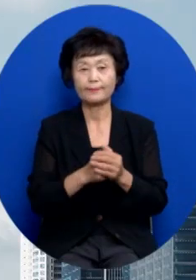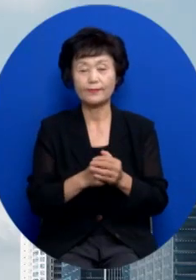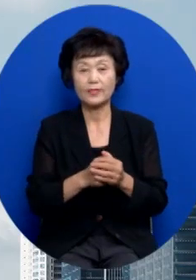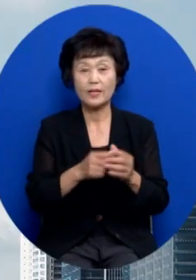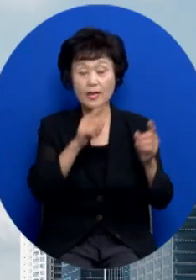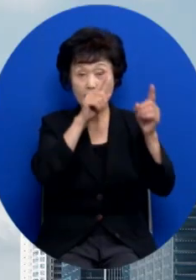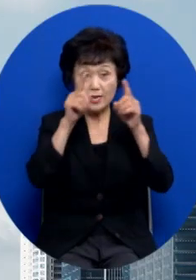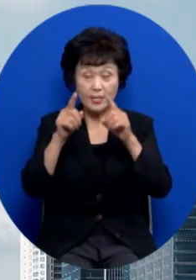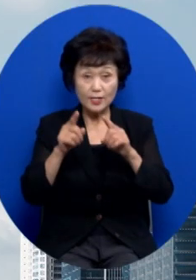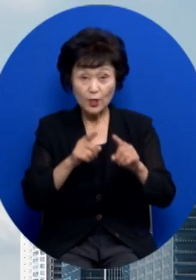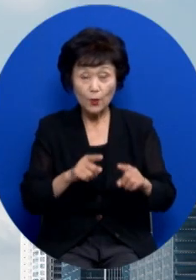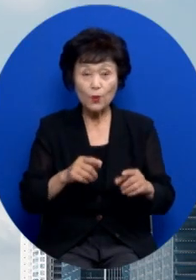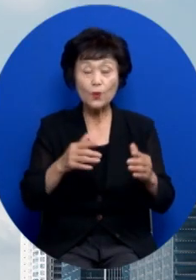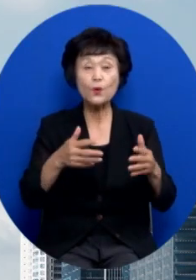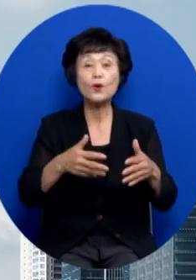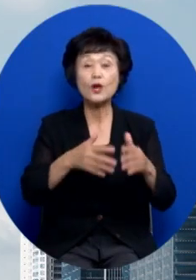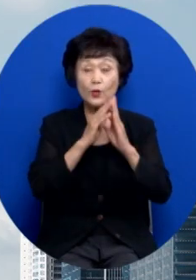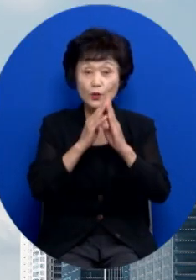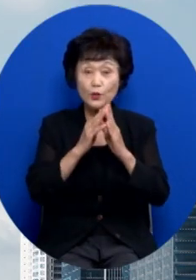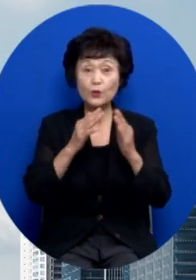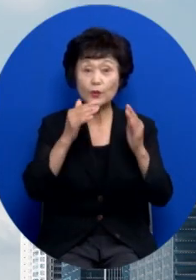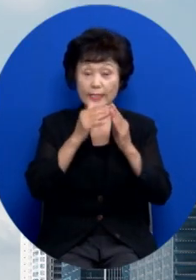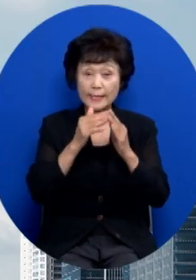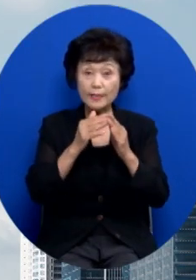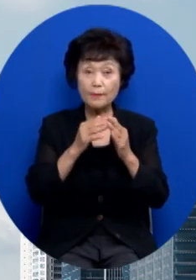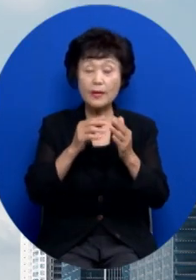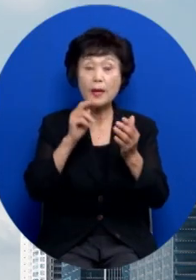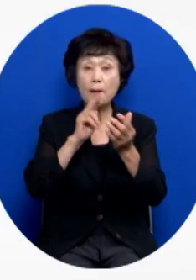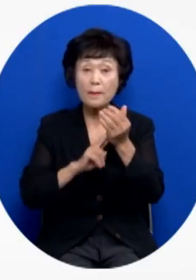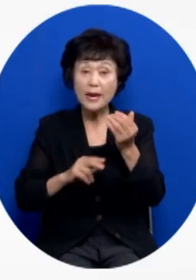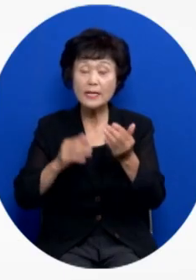전국 미분양 주택이 4개월 연속 감소세를 이어갔습니다.